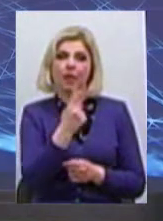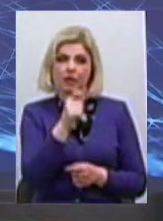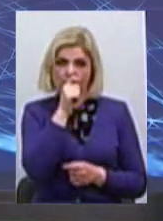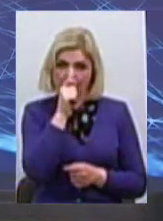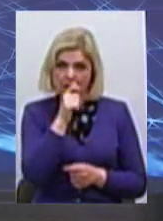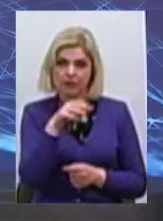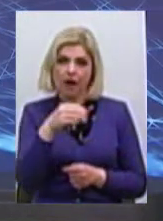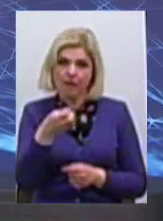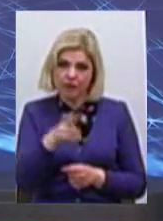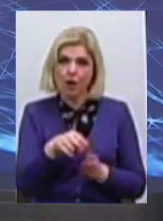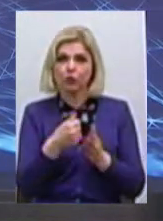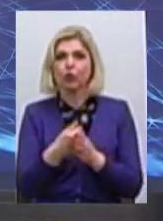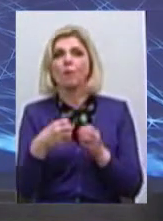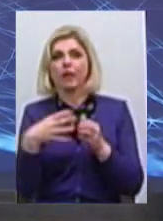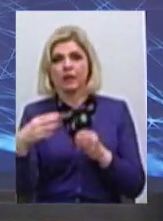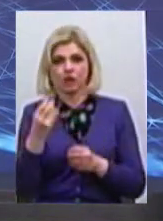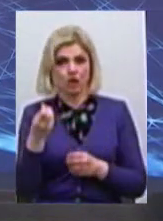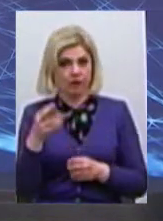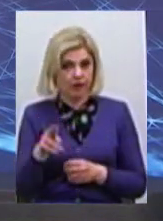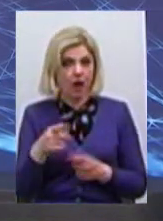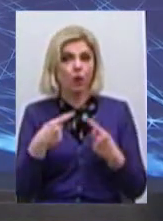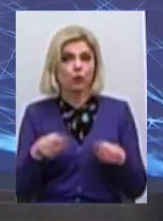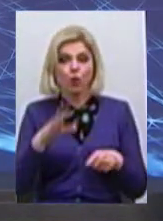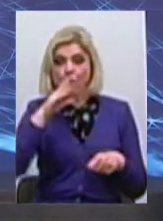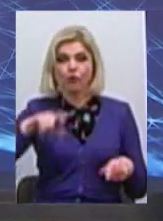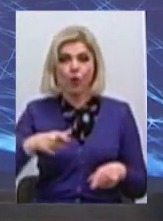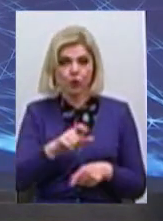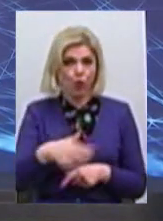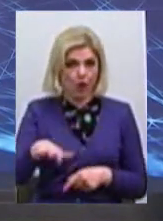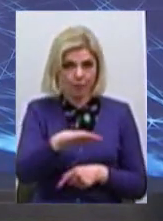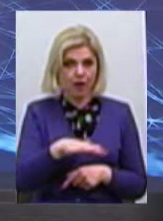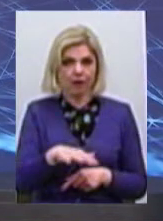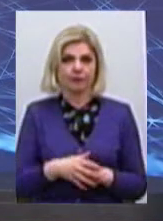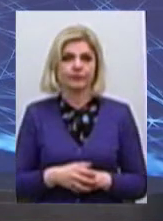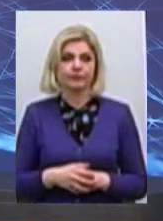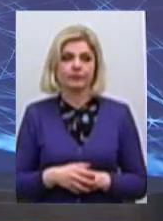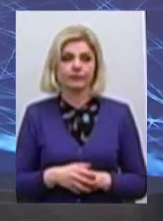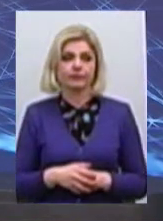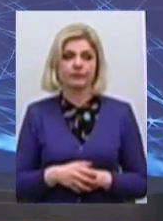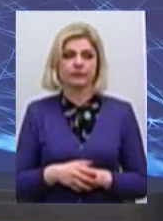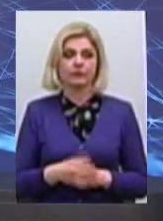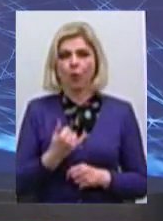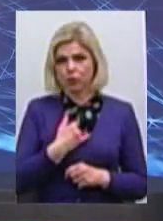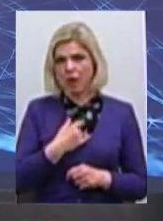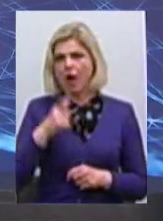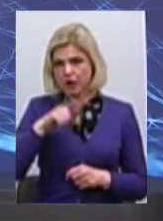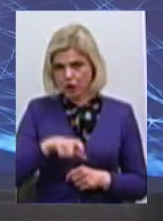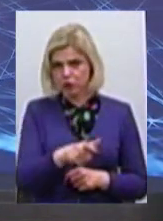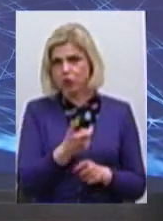червня. В усіх інших водоймах у нас річок досить багато.